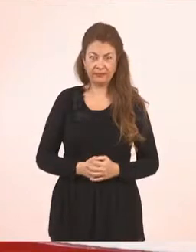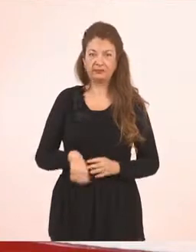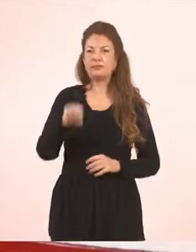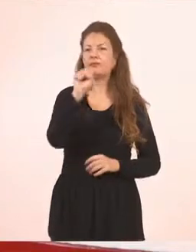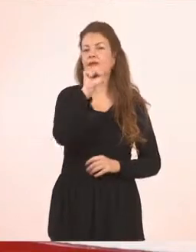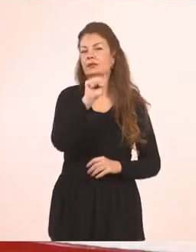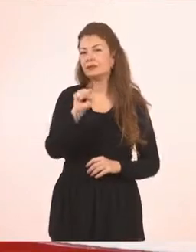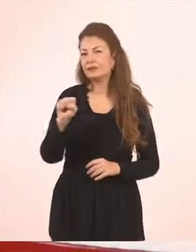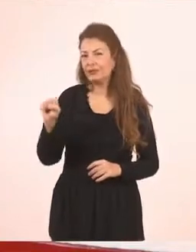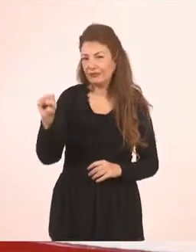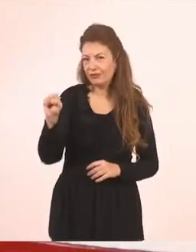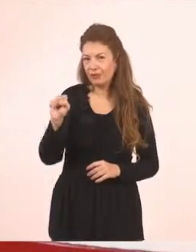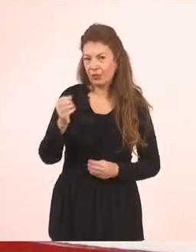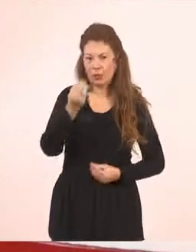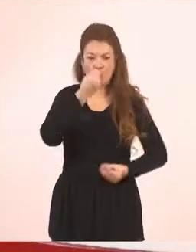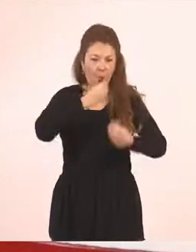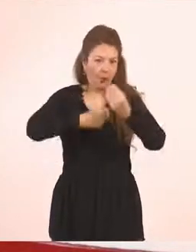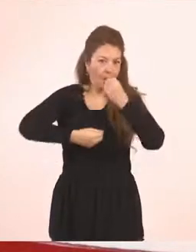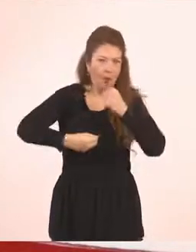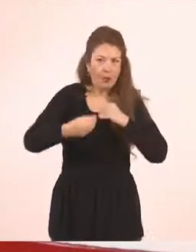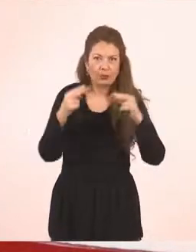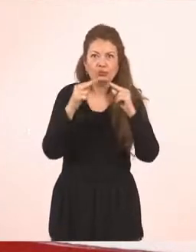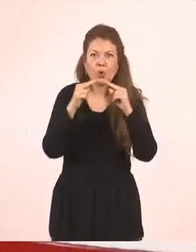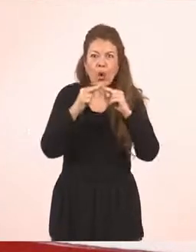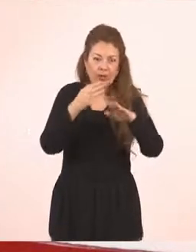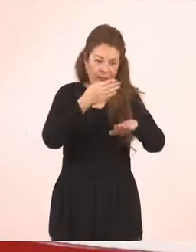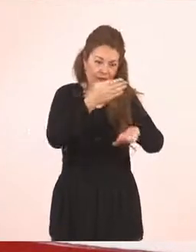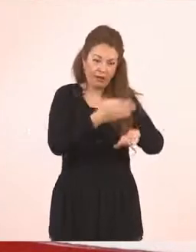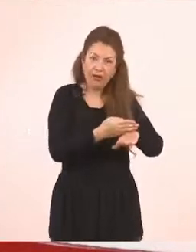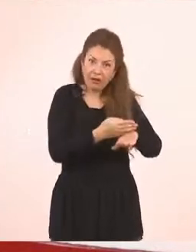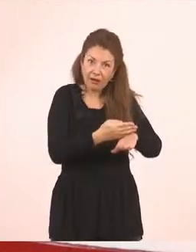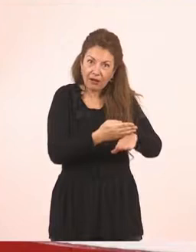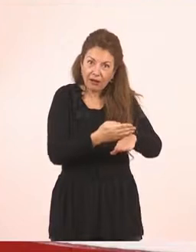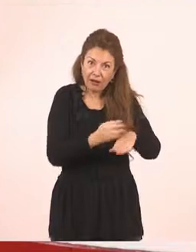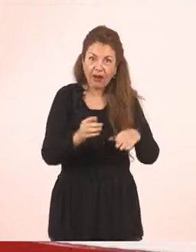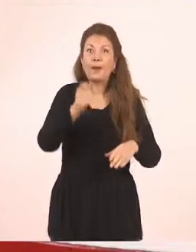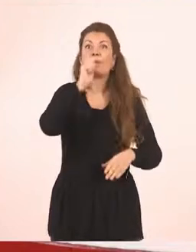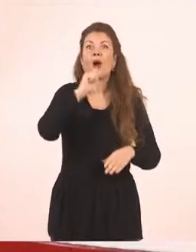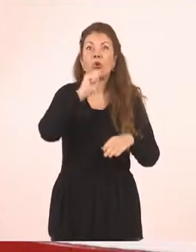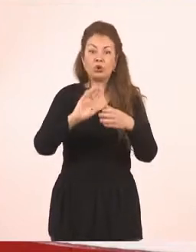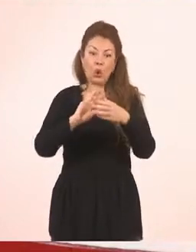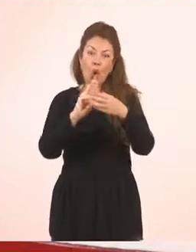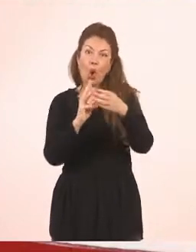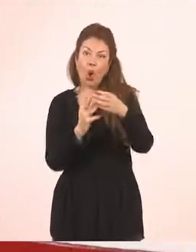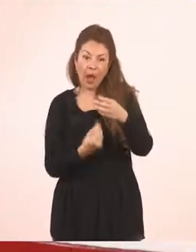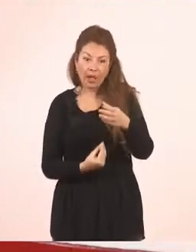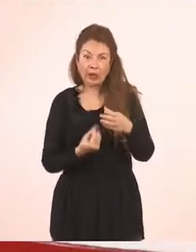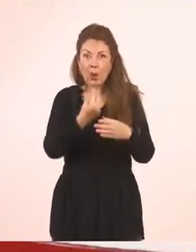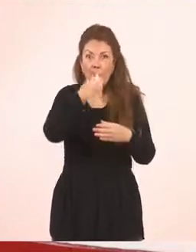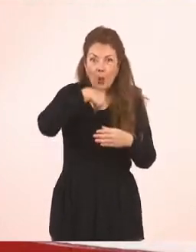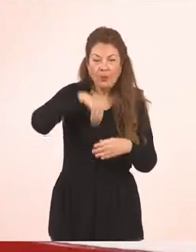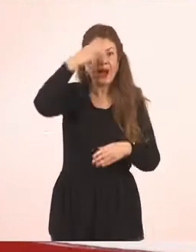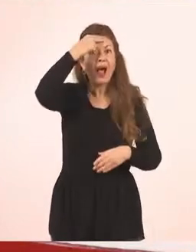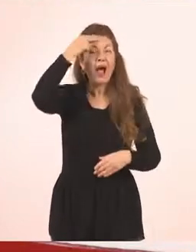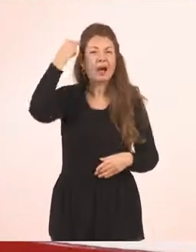Το Σάββατο έφαγε μία πάστα σοκολάτα, ένα παγωτό χωνάκι, ένα γκουράκι